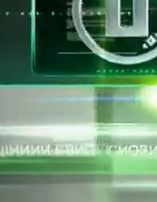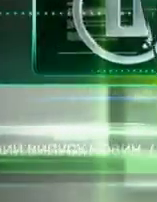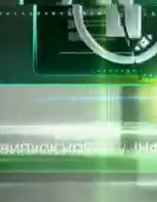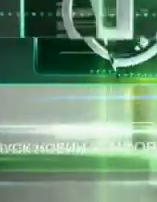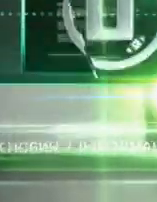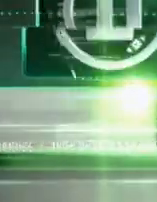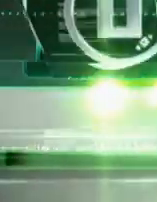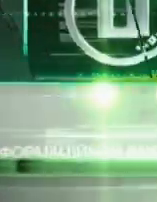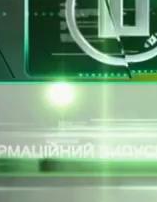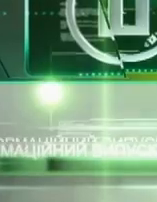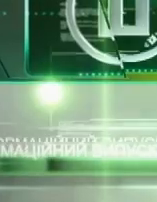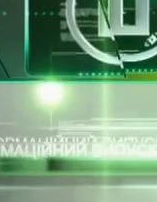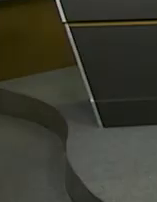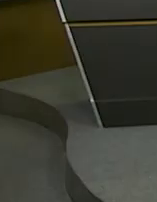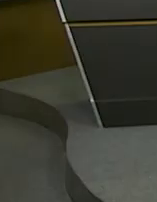Музика